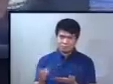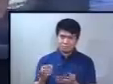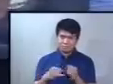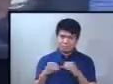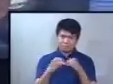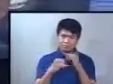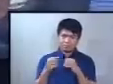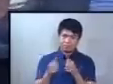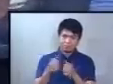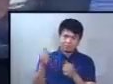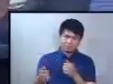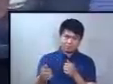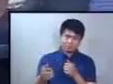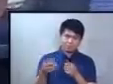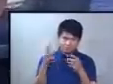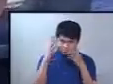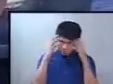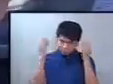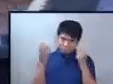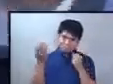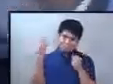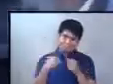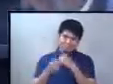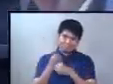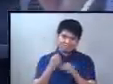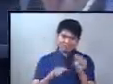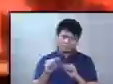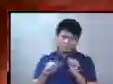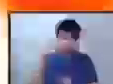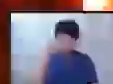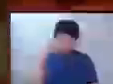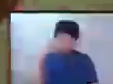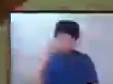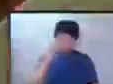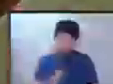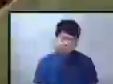na raw ang Administrasyong Duterte kumpara sa mga nagdaang Pangulo. Umaaksyon si Marianne Enriquez.